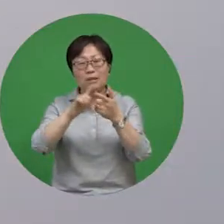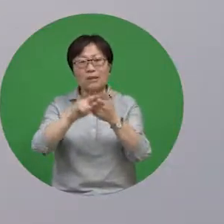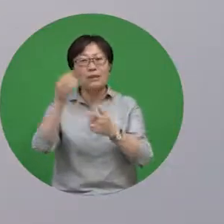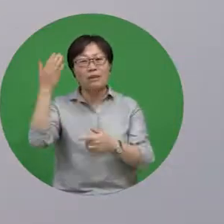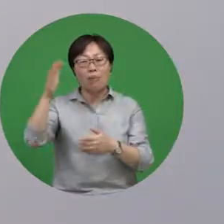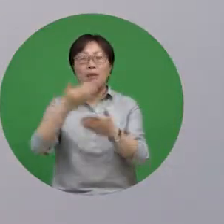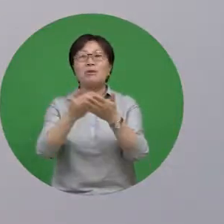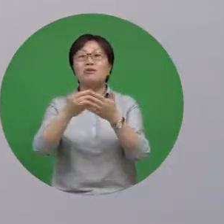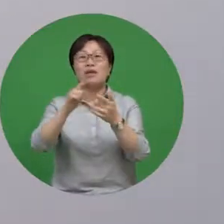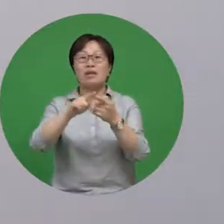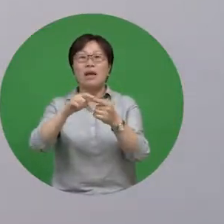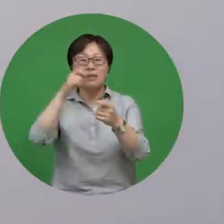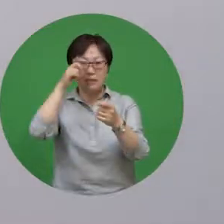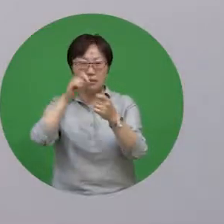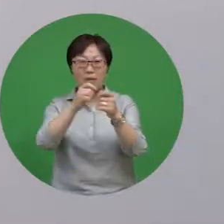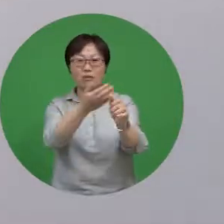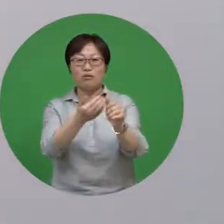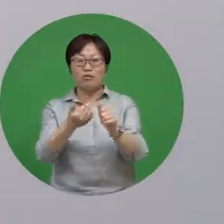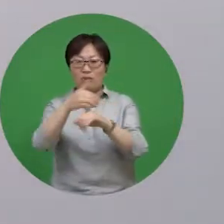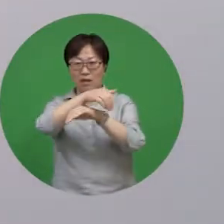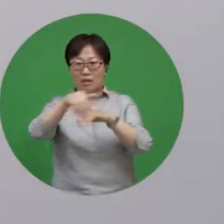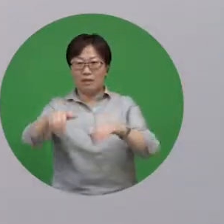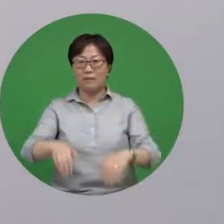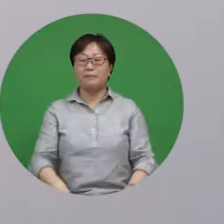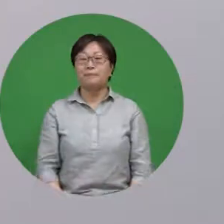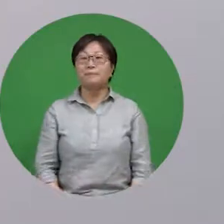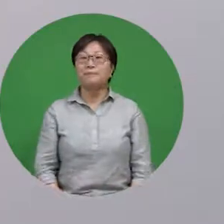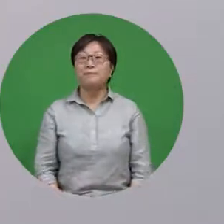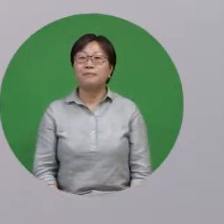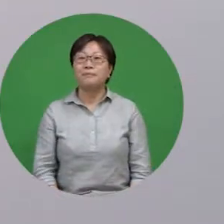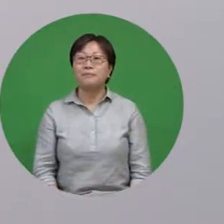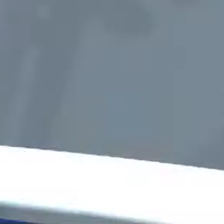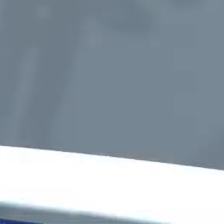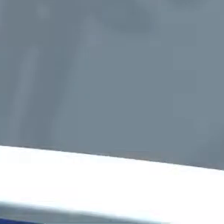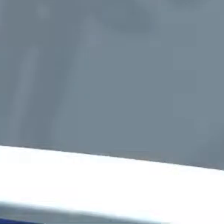있는 현대미술에 친근감을 유도할 예정입니다.